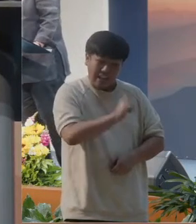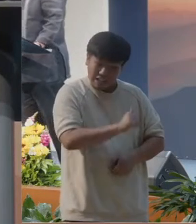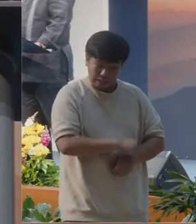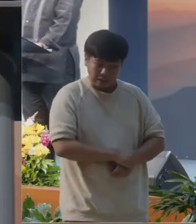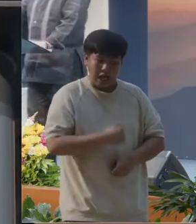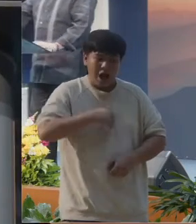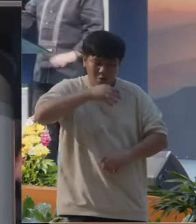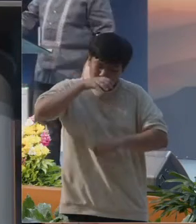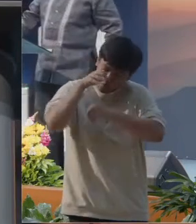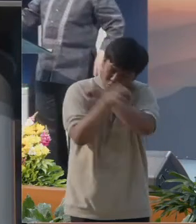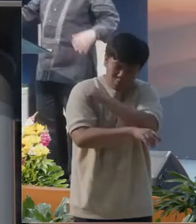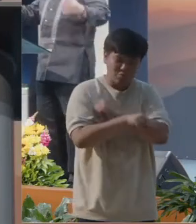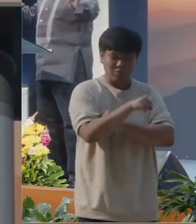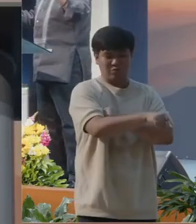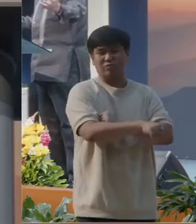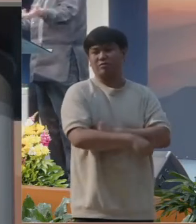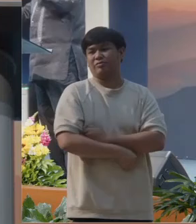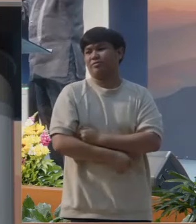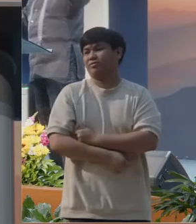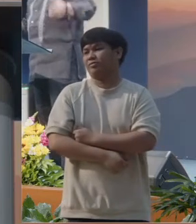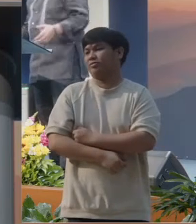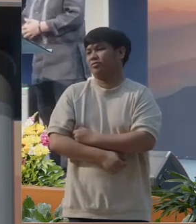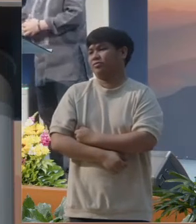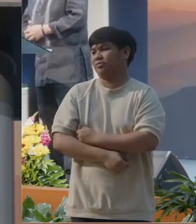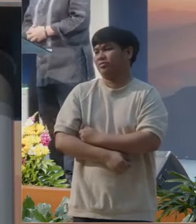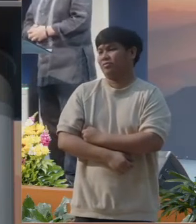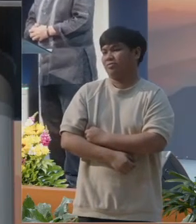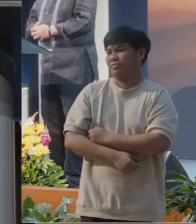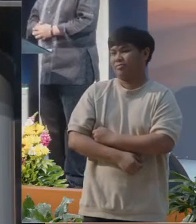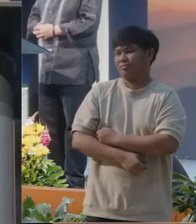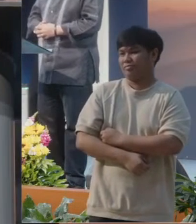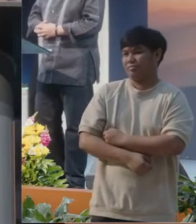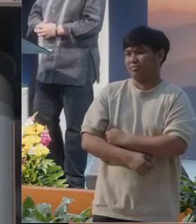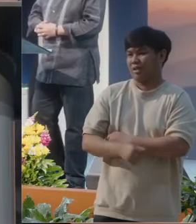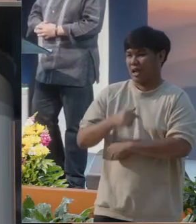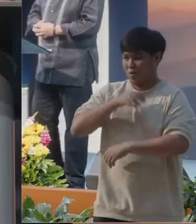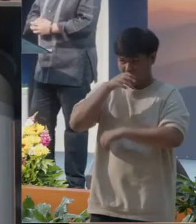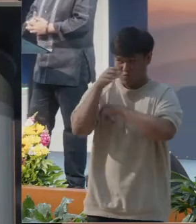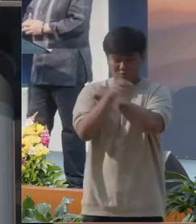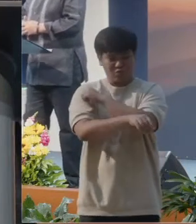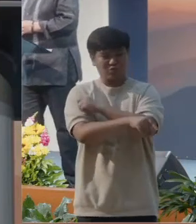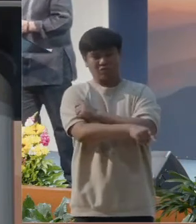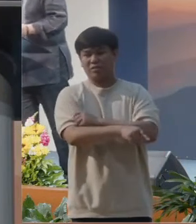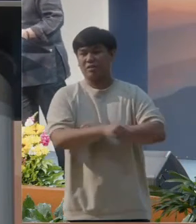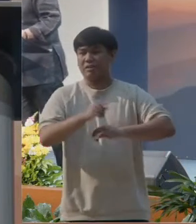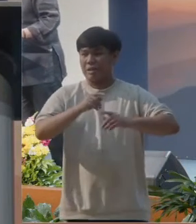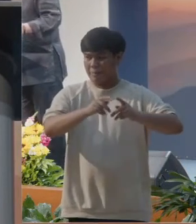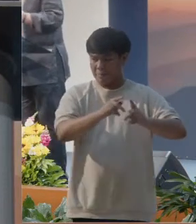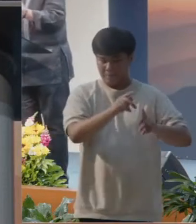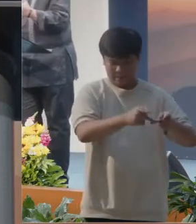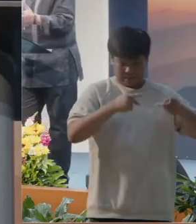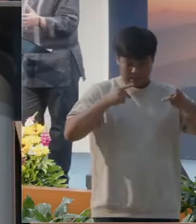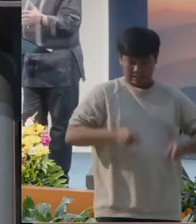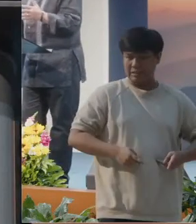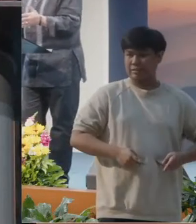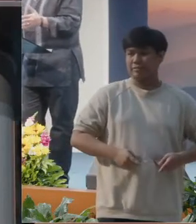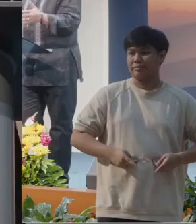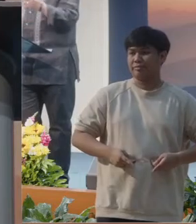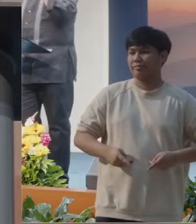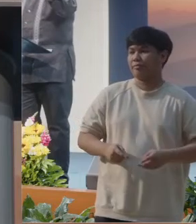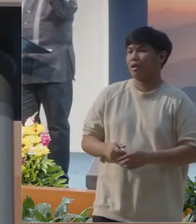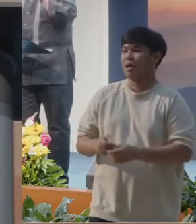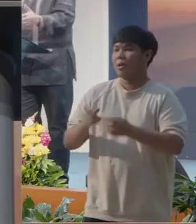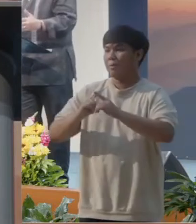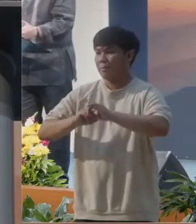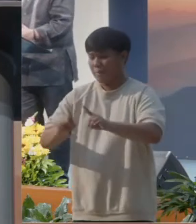I will curse your blessing." Pati po ang pagpapalay kukunin ng Panginoon. Kaya ngayon nga po ang sinabi niya, ang kausap po ng Panginoon